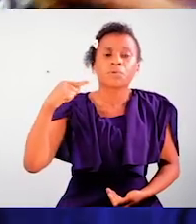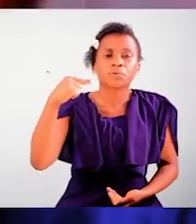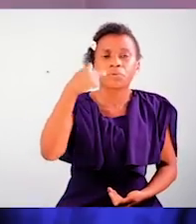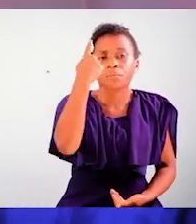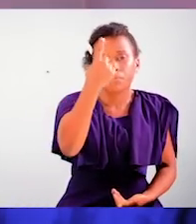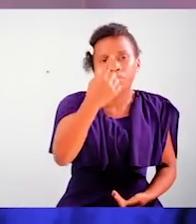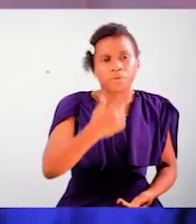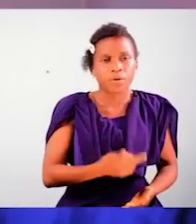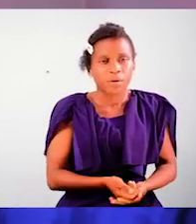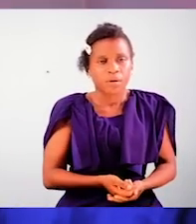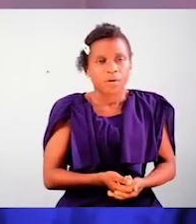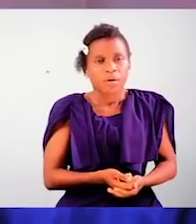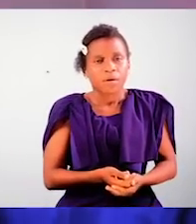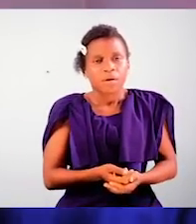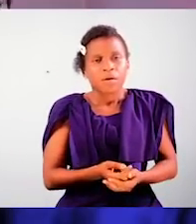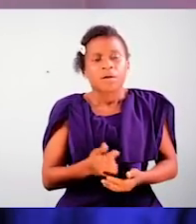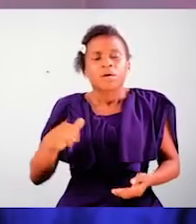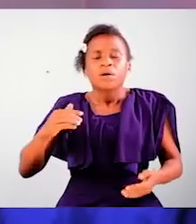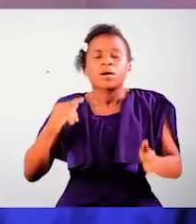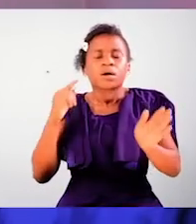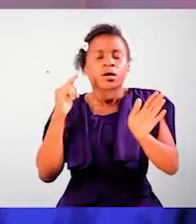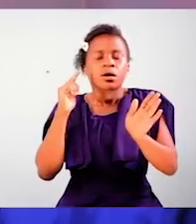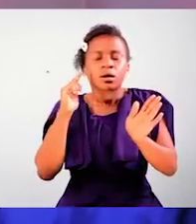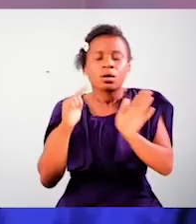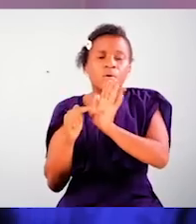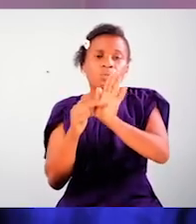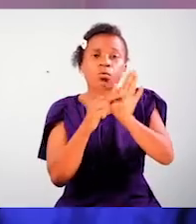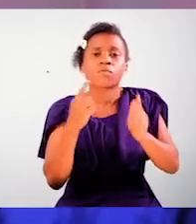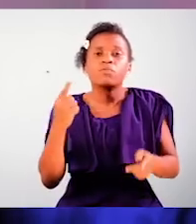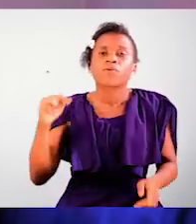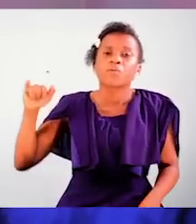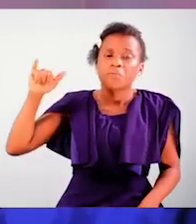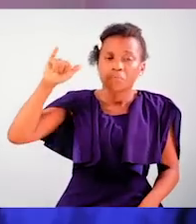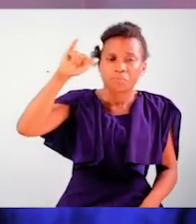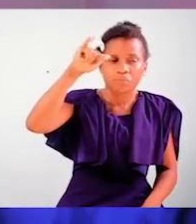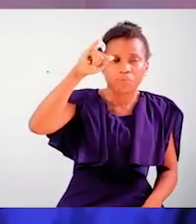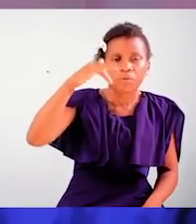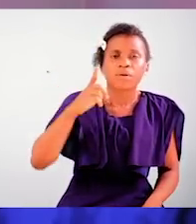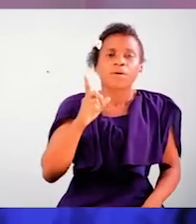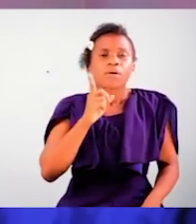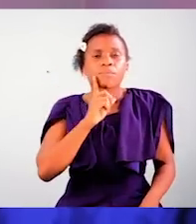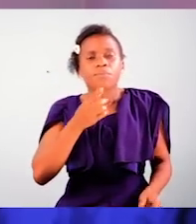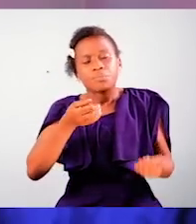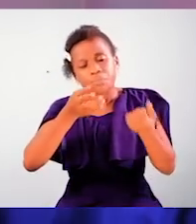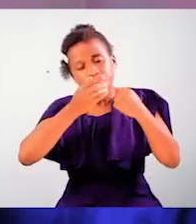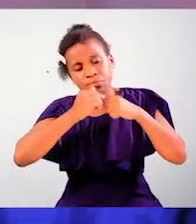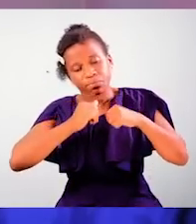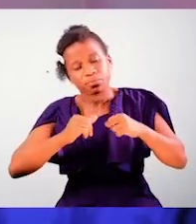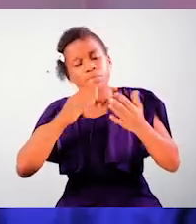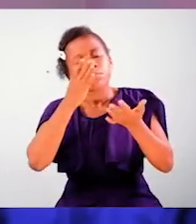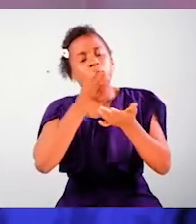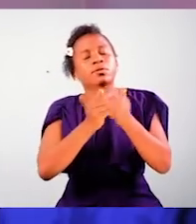mfano ndege, mpaka mimi nilimuonea huruma. Huyu mama anajitahidi sana. Katika viongozi ambao mimi nimeona wana uchungu. Mama